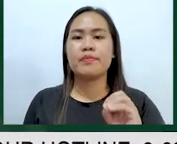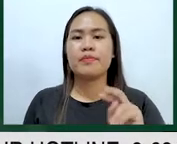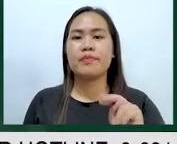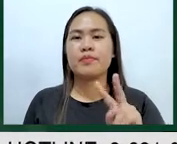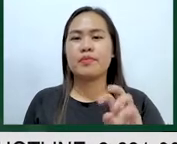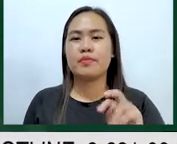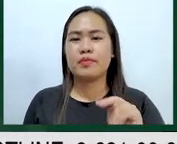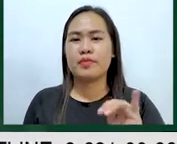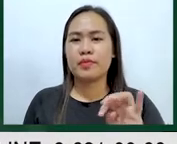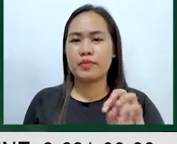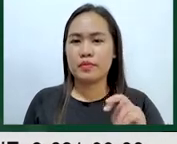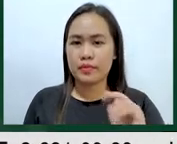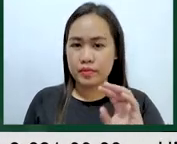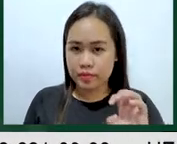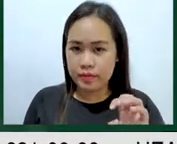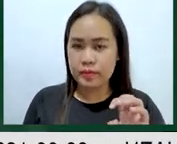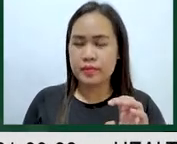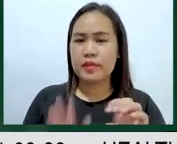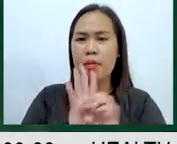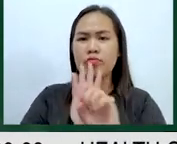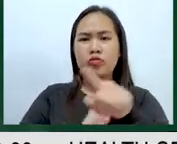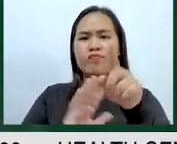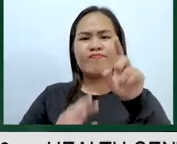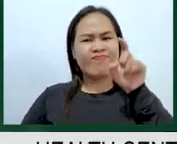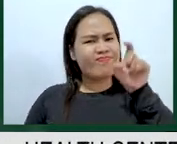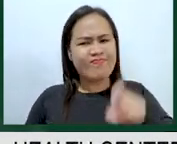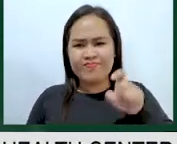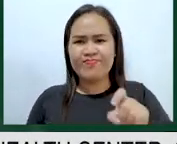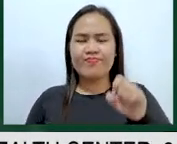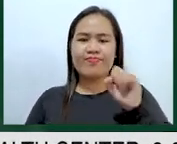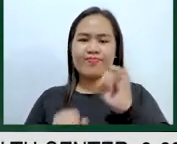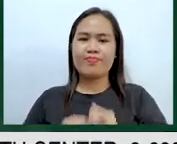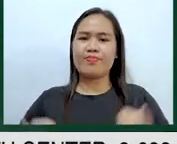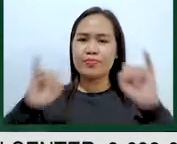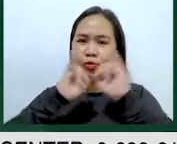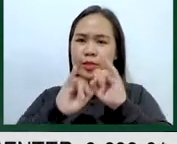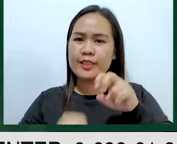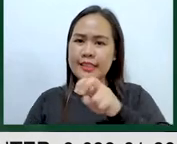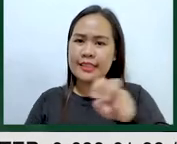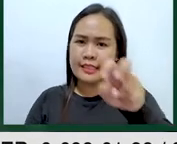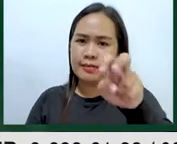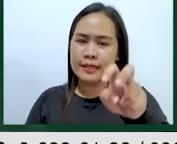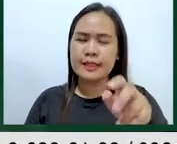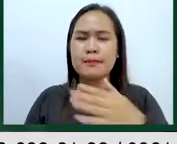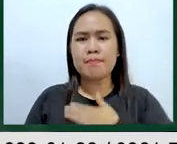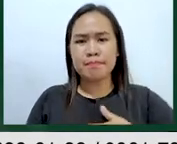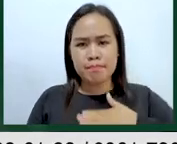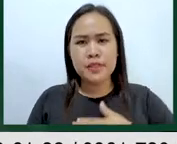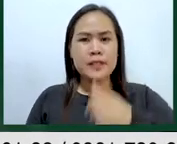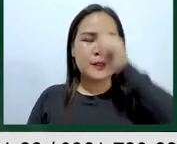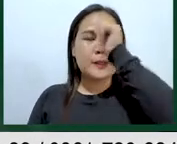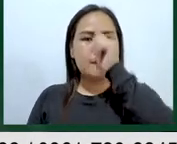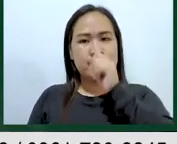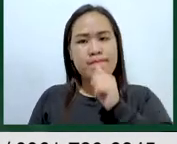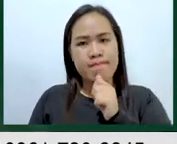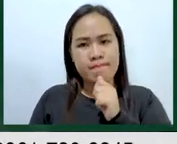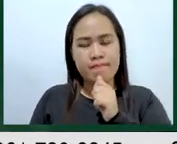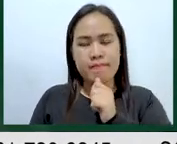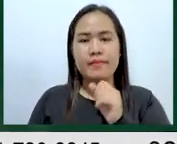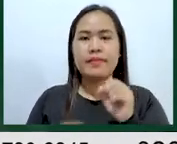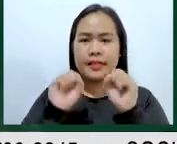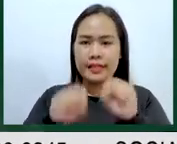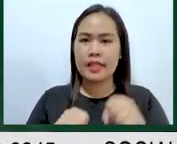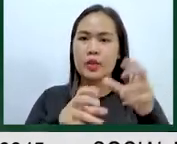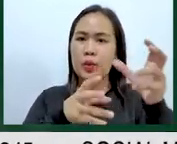Pero kung talaga naman pong kailangan na kailangan yung biyaheng yun, no, I'm sure tiyagain na lang po natin. No, at makukuha rin naman natin